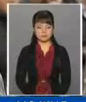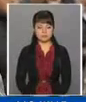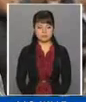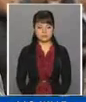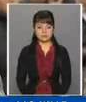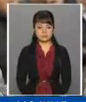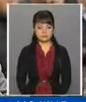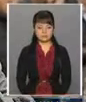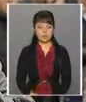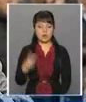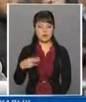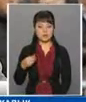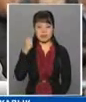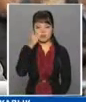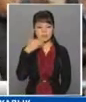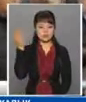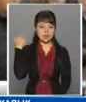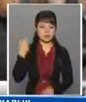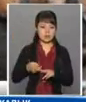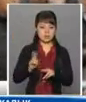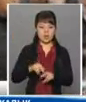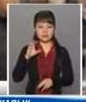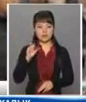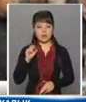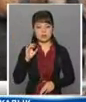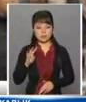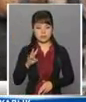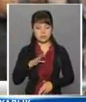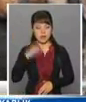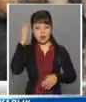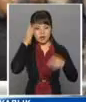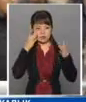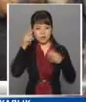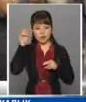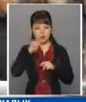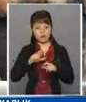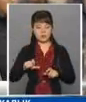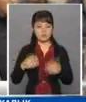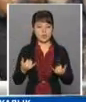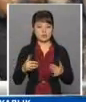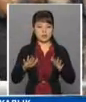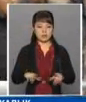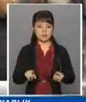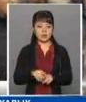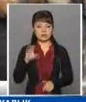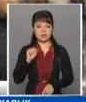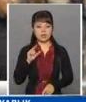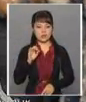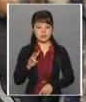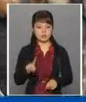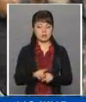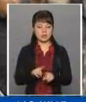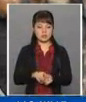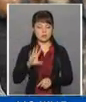Сонау 30-шы жылдары Сәкен армандаған оқу білімін, Сәкен негізін